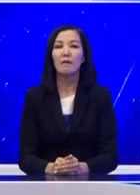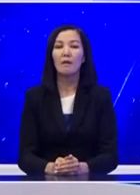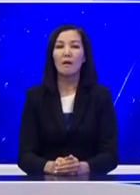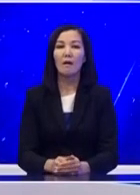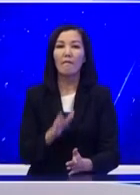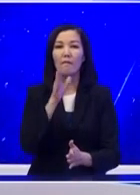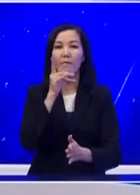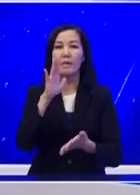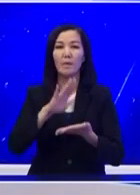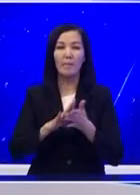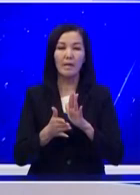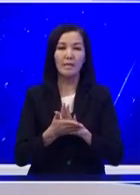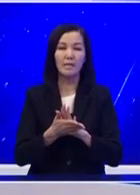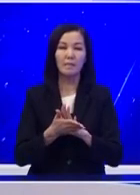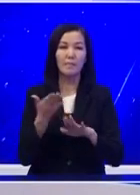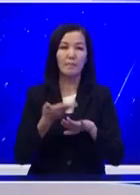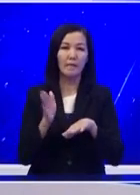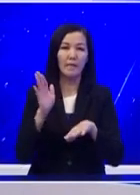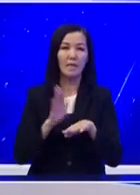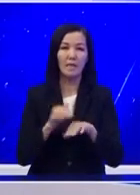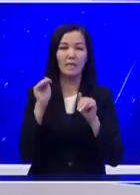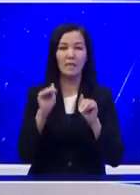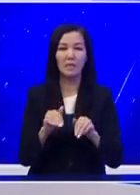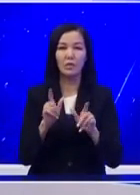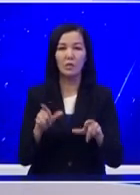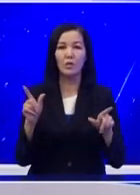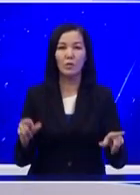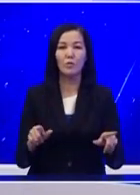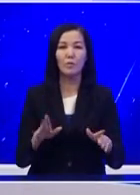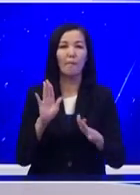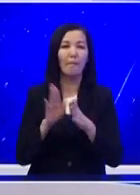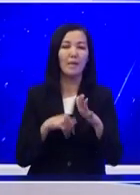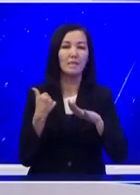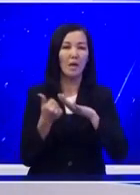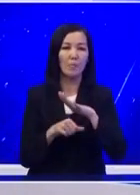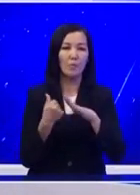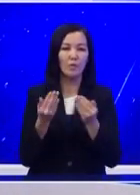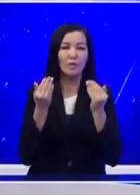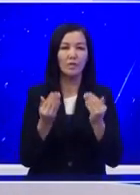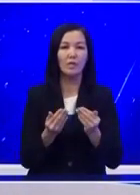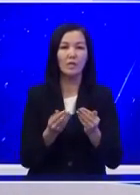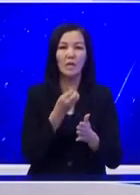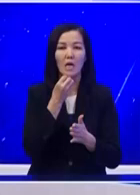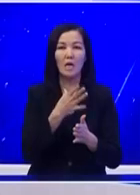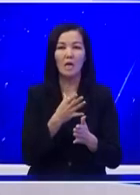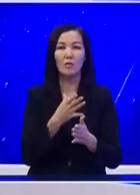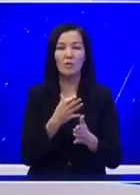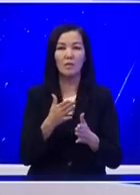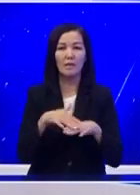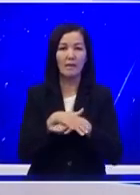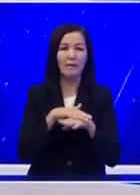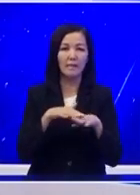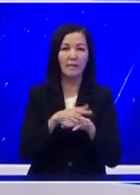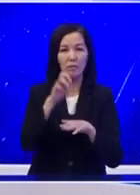В период пандемии тысячи людей, работавших в бизнес-структурах, оказались без работы. Именно сейчас хорошей альтернативой для населения